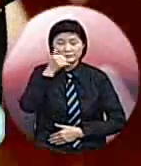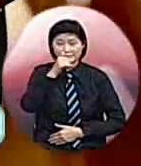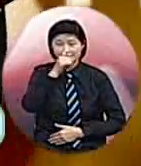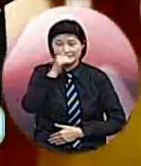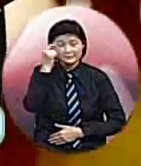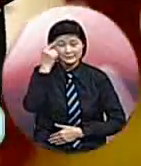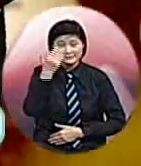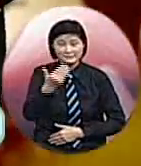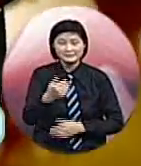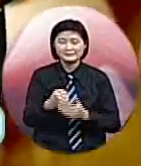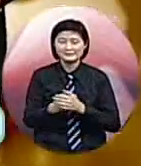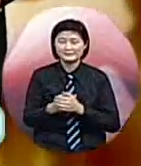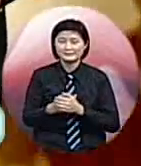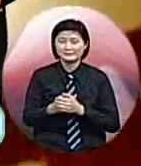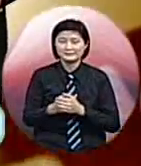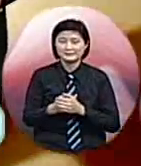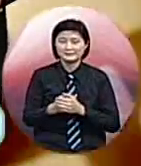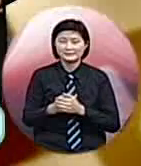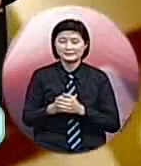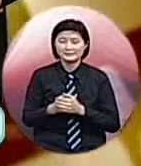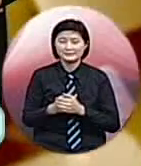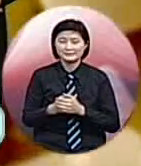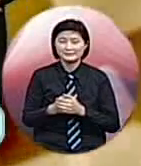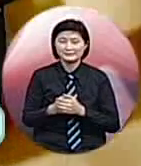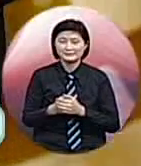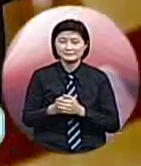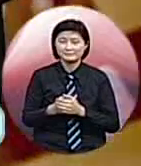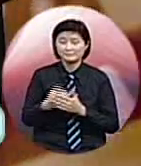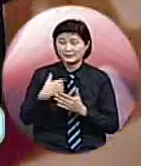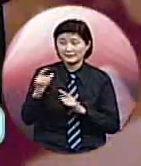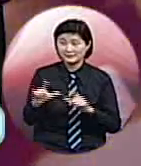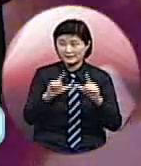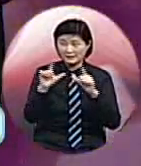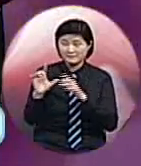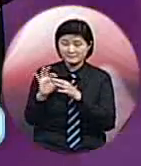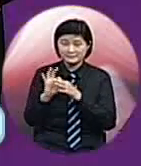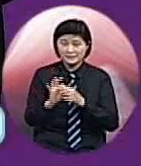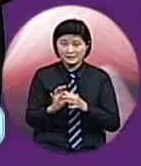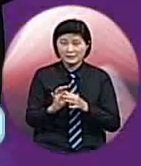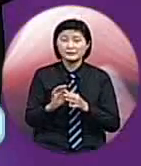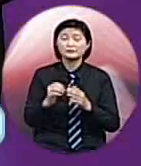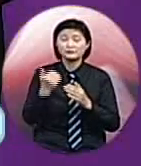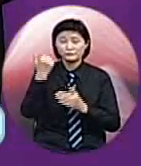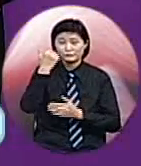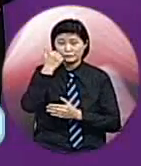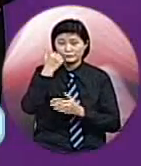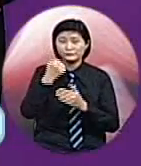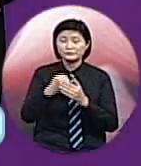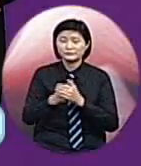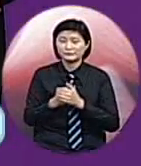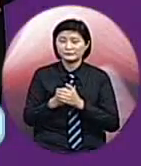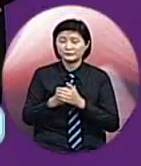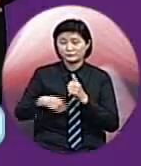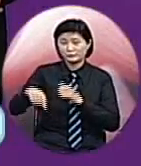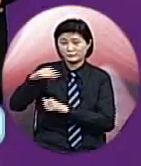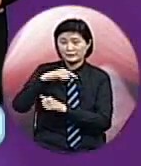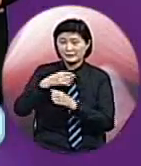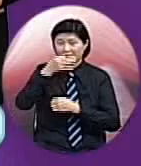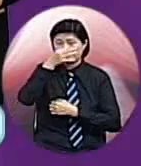감사. 지금까지 예, 쭉 사시면서. 살면서 주변에서 네. 이렇게 또 이렇게 또